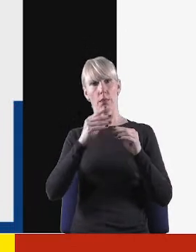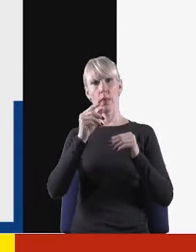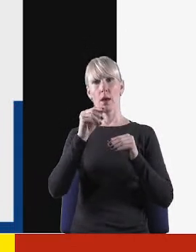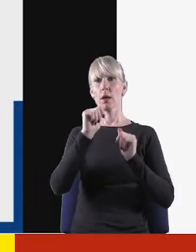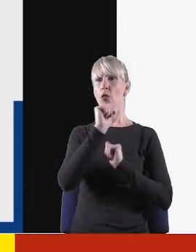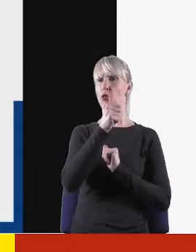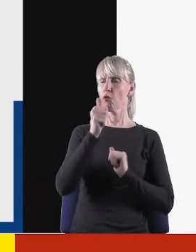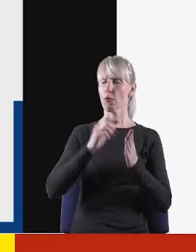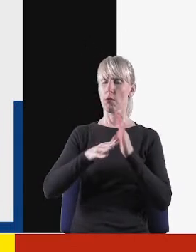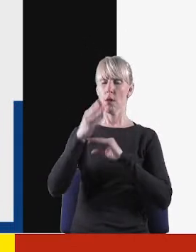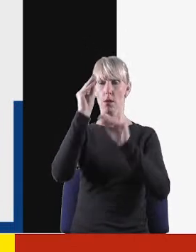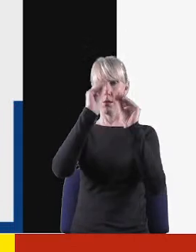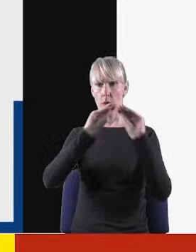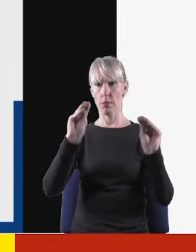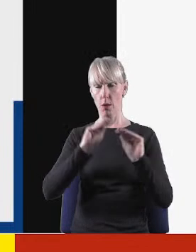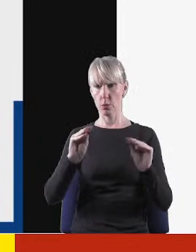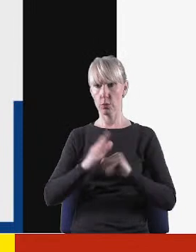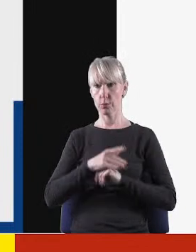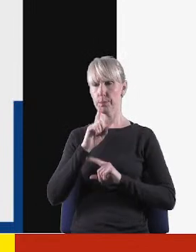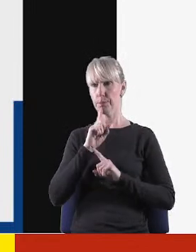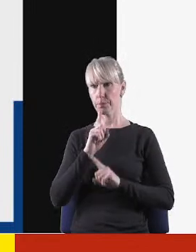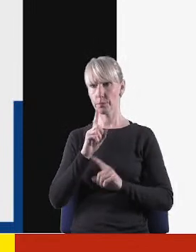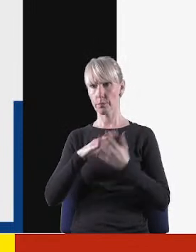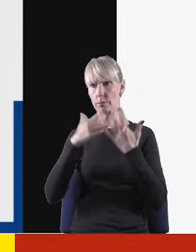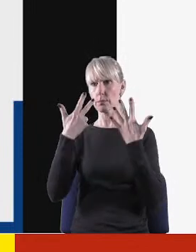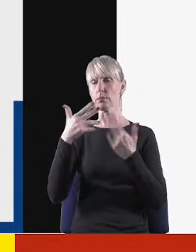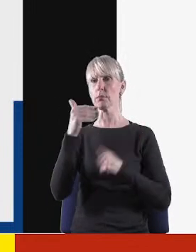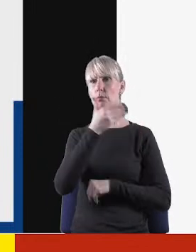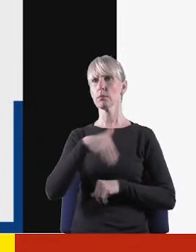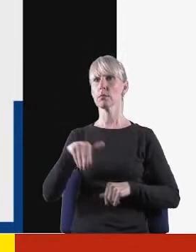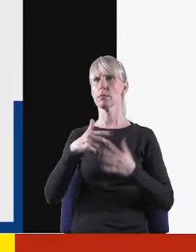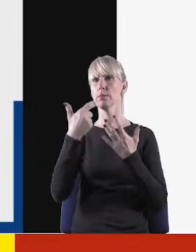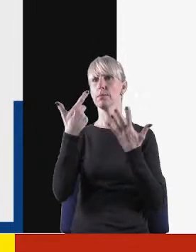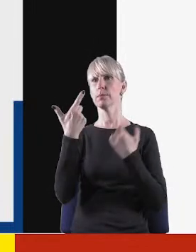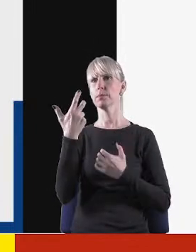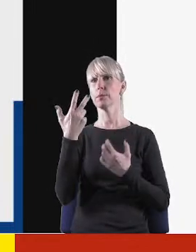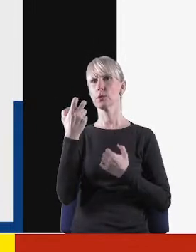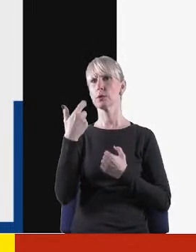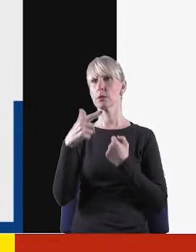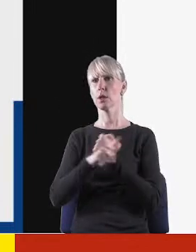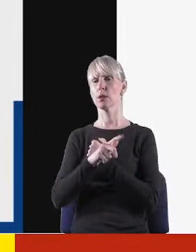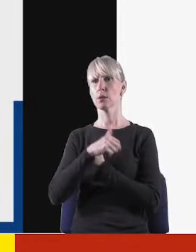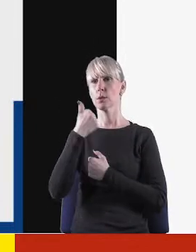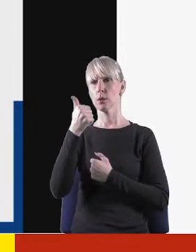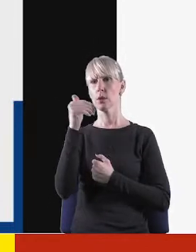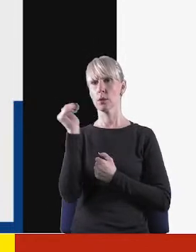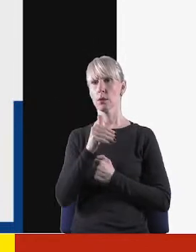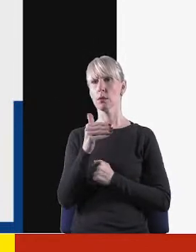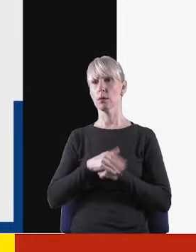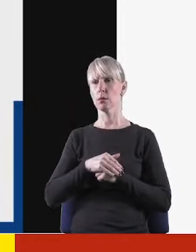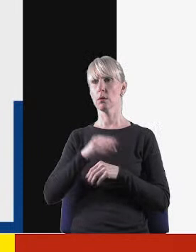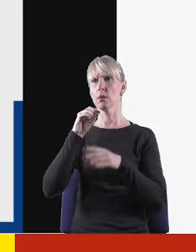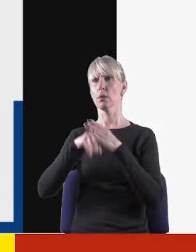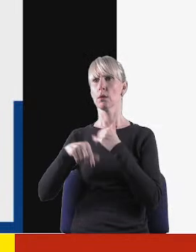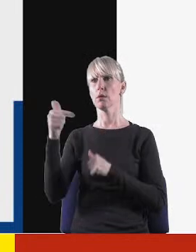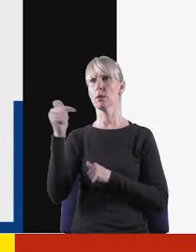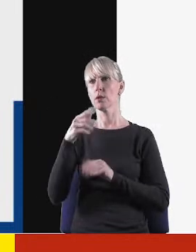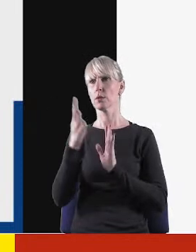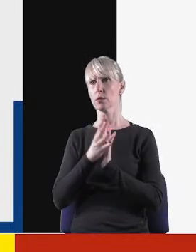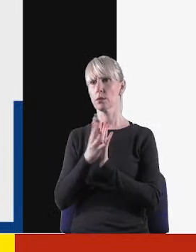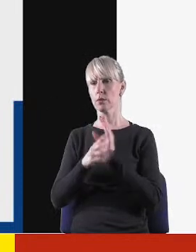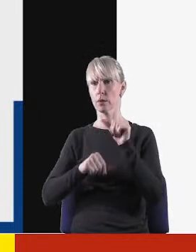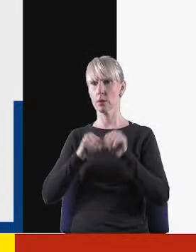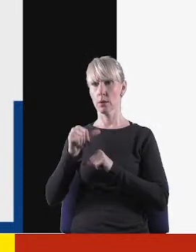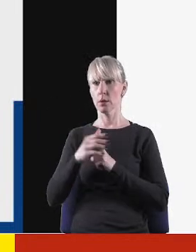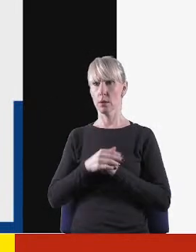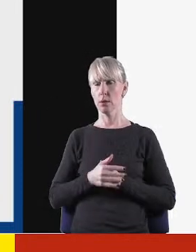wydatkowaliśmy na ten cel 8 377 tysięcy, a w roku 2019 8